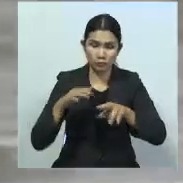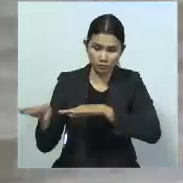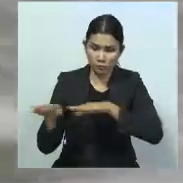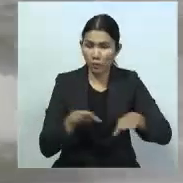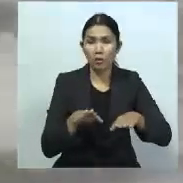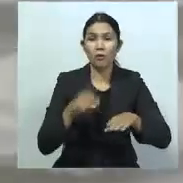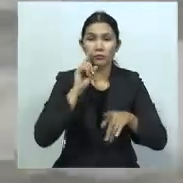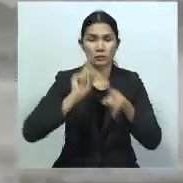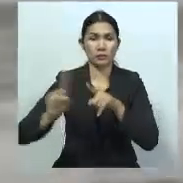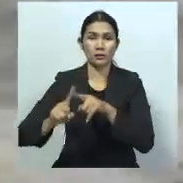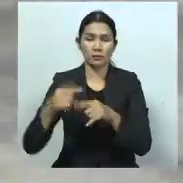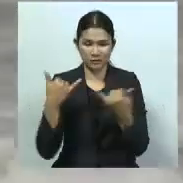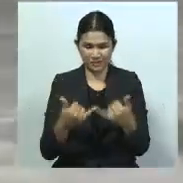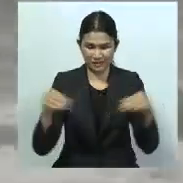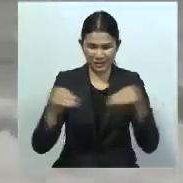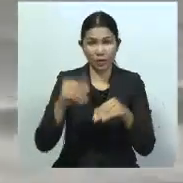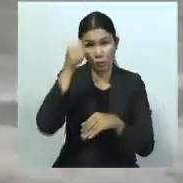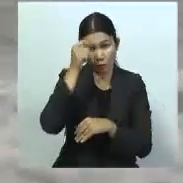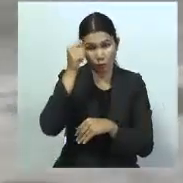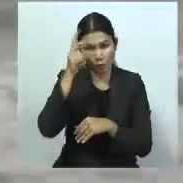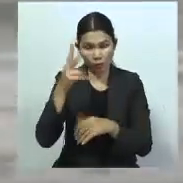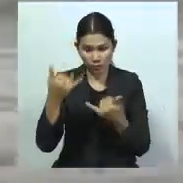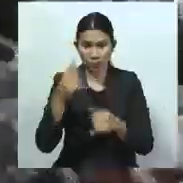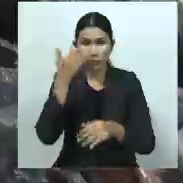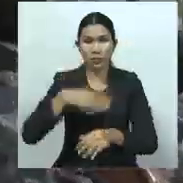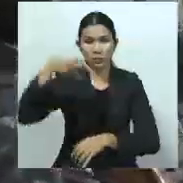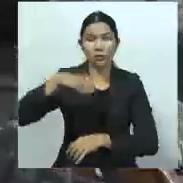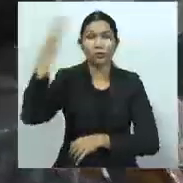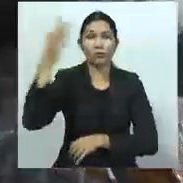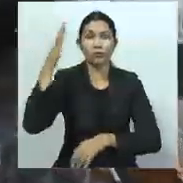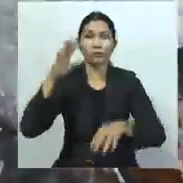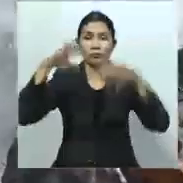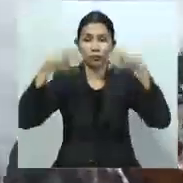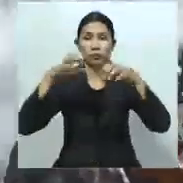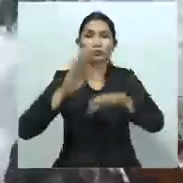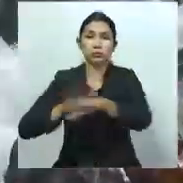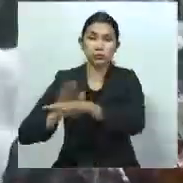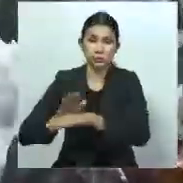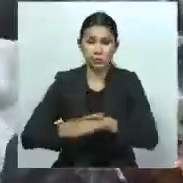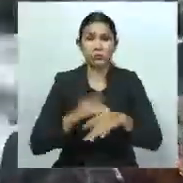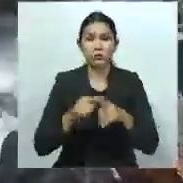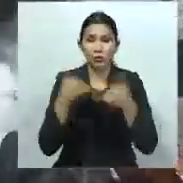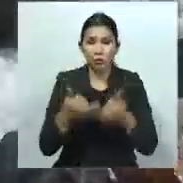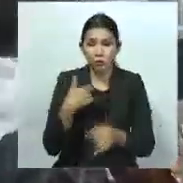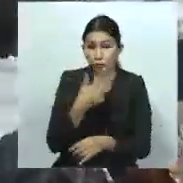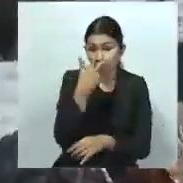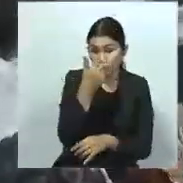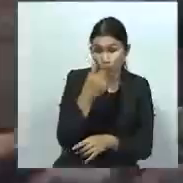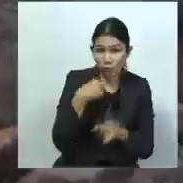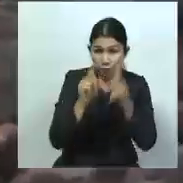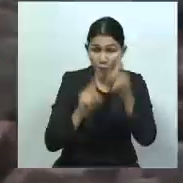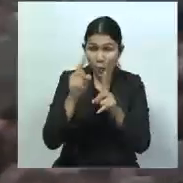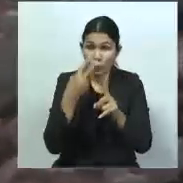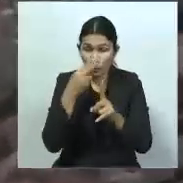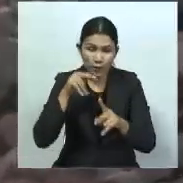ักและเคื่อนลมแรงในช่งวัน 2 วนนี้ตามทกรมอุตุนิยพิธิยาเตือนโดยจเช่านอนที่ติดตามสภาพอากาศ ปริมาณฝน